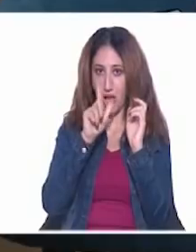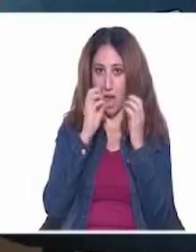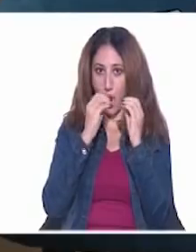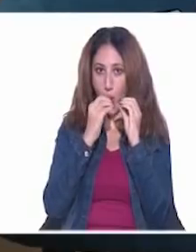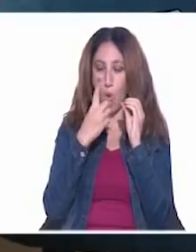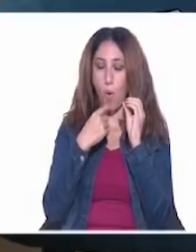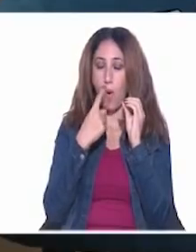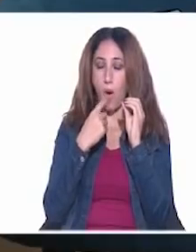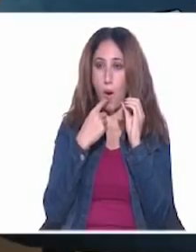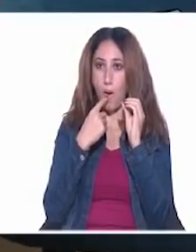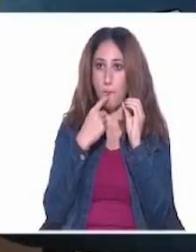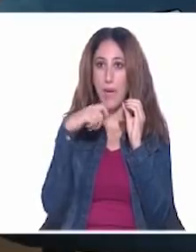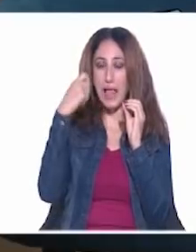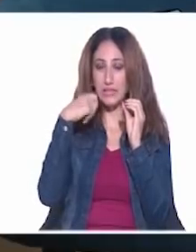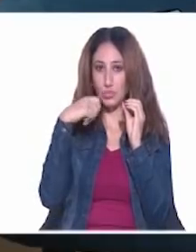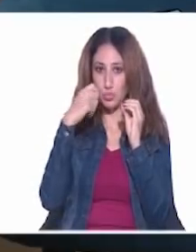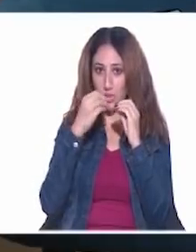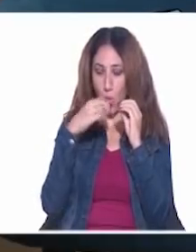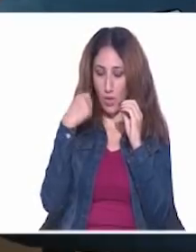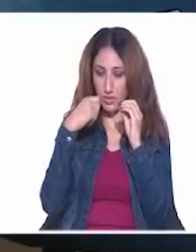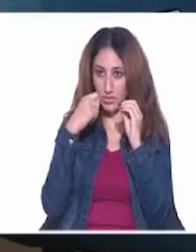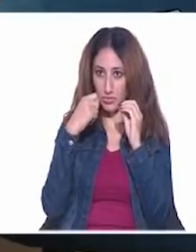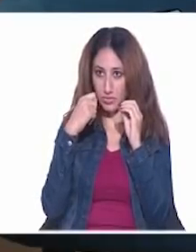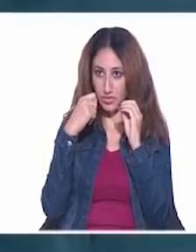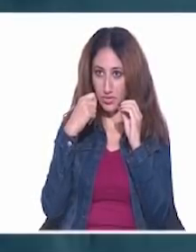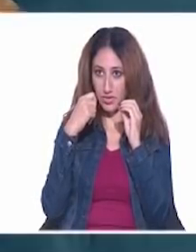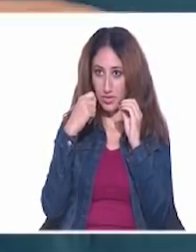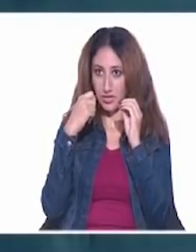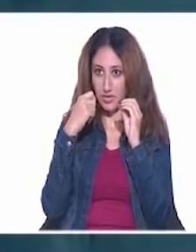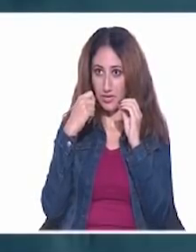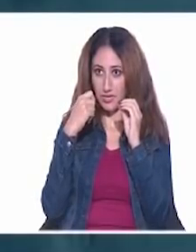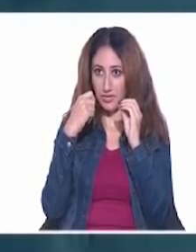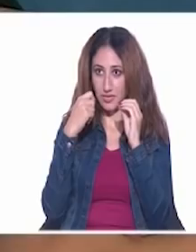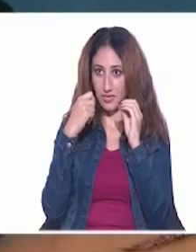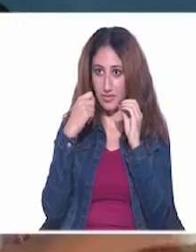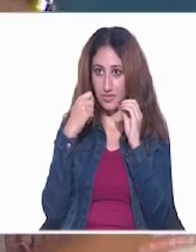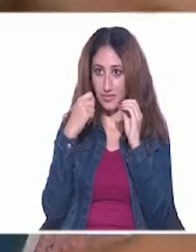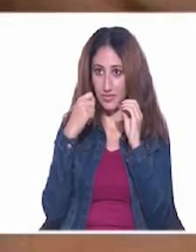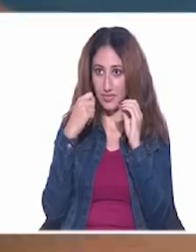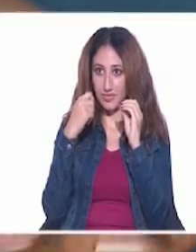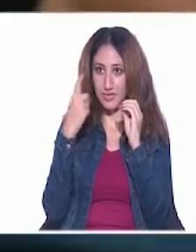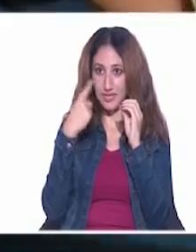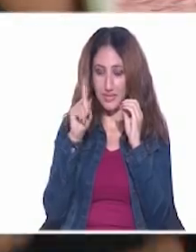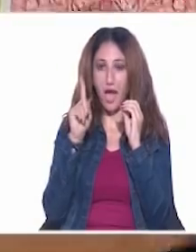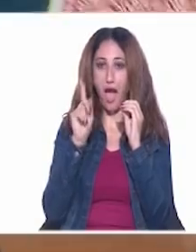لونه احمر؟ لا هو لونه اسود. من عينك باين ان هو ترفل، ممكن نشوفه كده؟